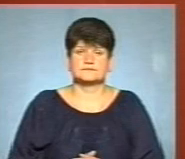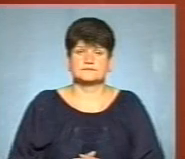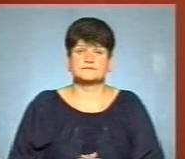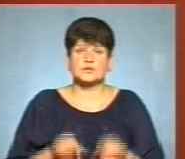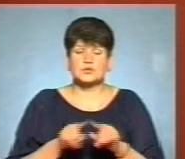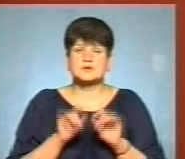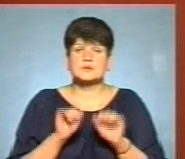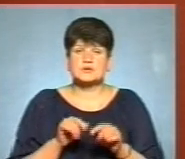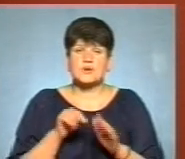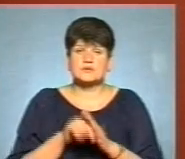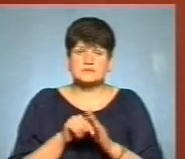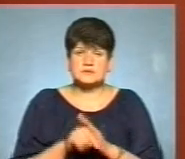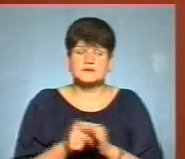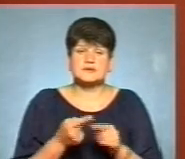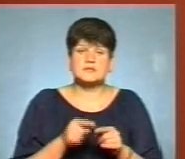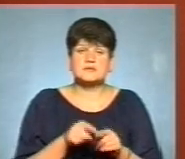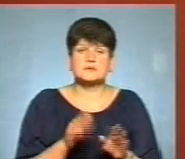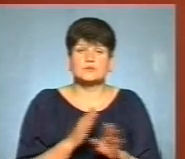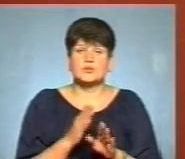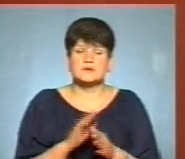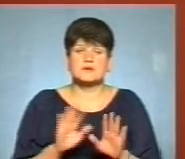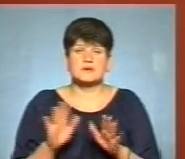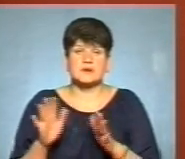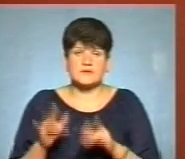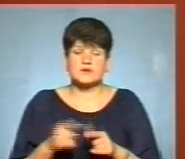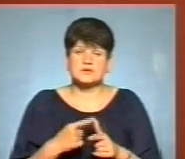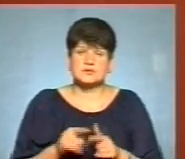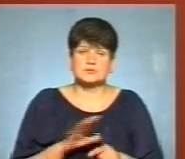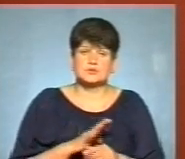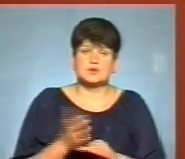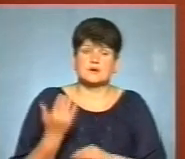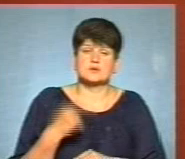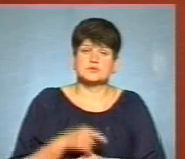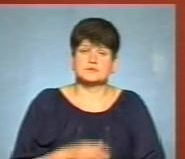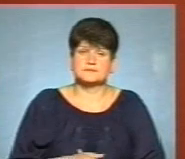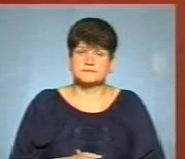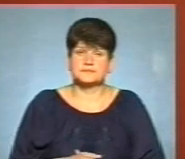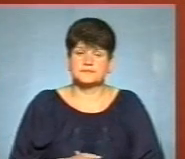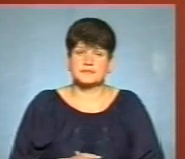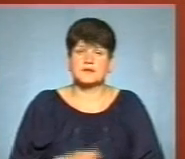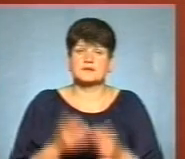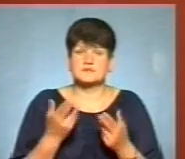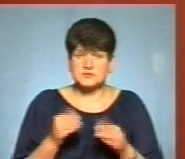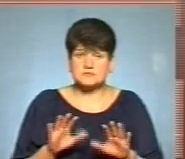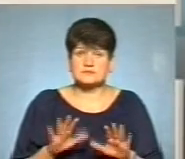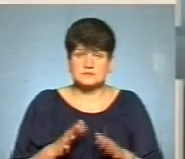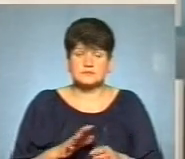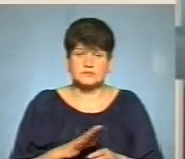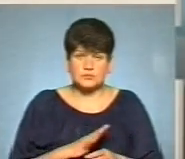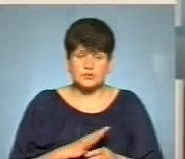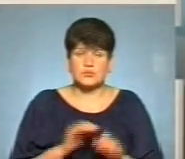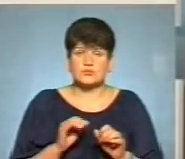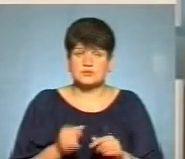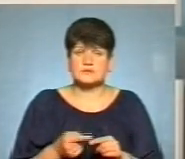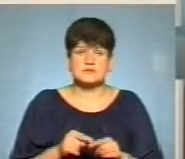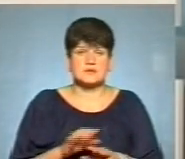Отож, як можна охарактеризувати саме такі погодні явища, чи траплялися вони раніше? Звичайно, траплялися. Можливо, це не